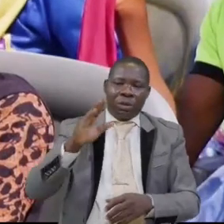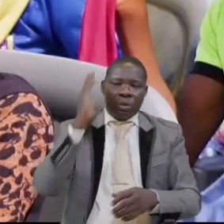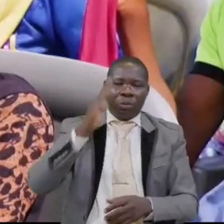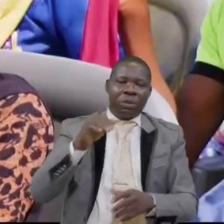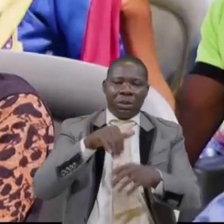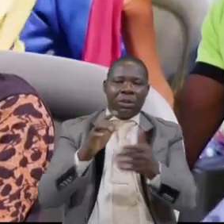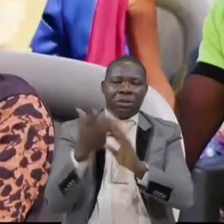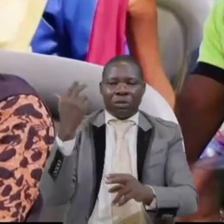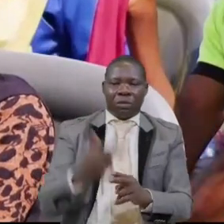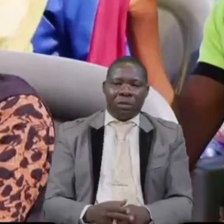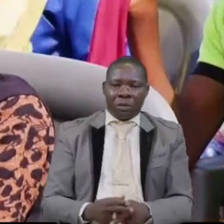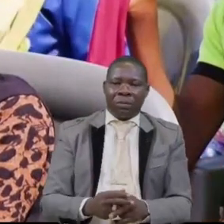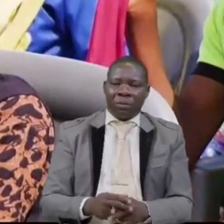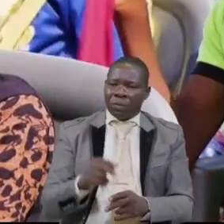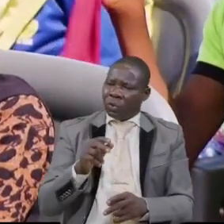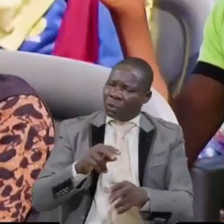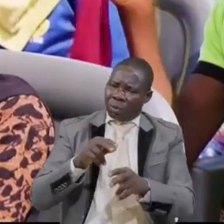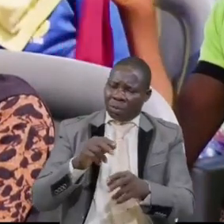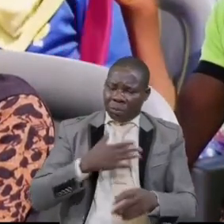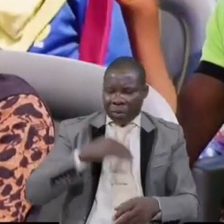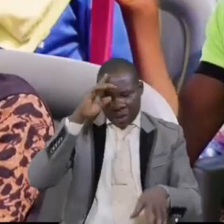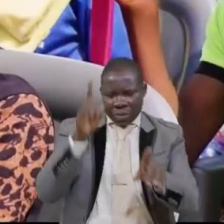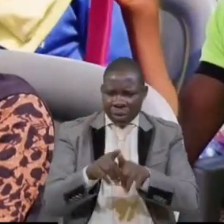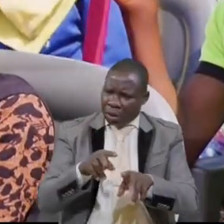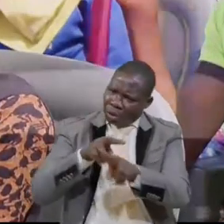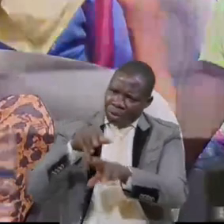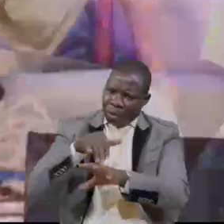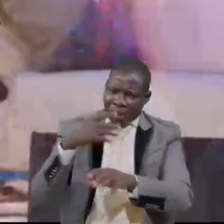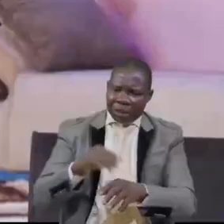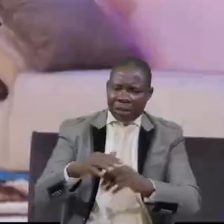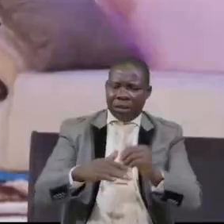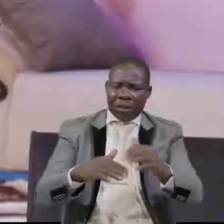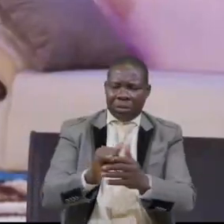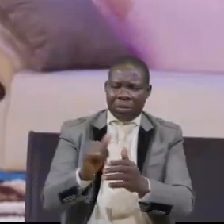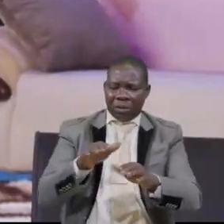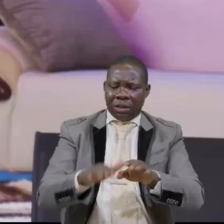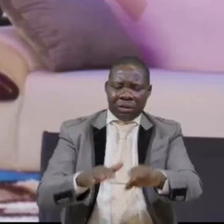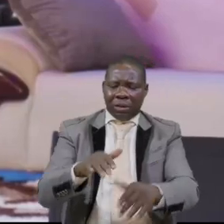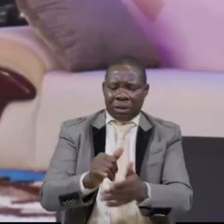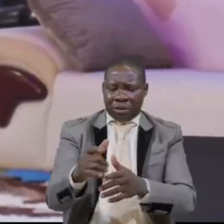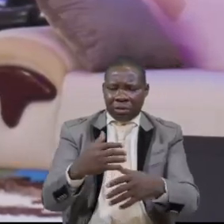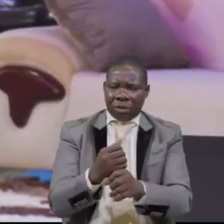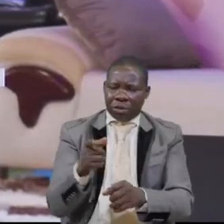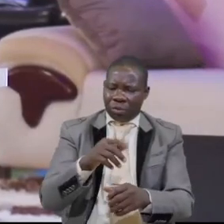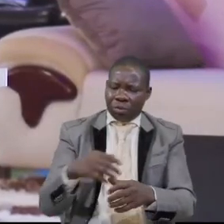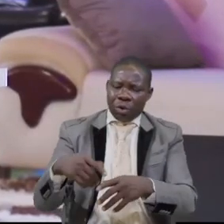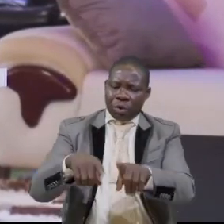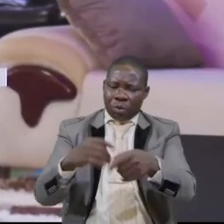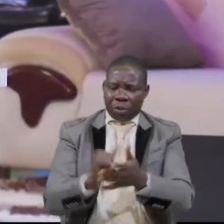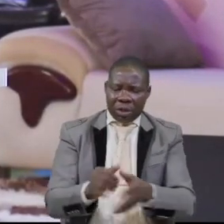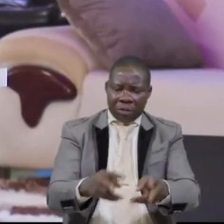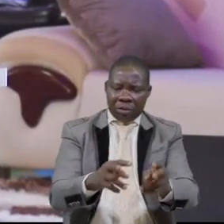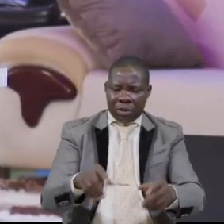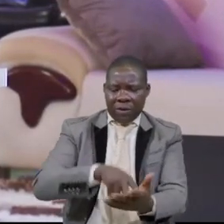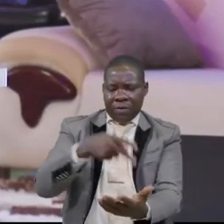Voyez, les pas que tu fais dans la vie, tu prends ta décision, tu es tombé dans une fosse, et tu es allé là-bas.